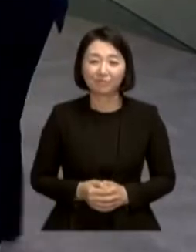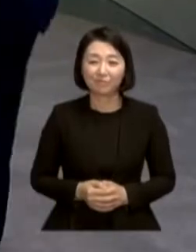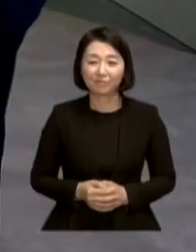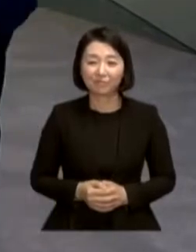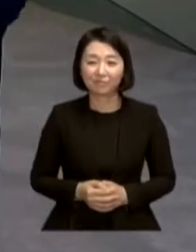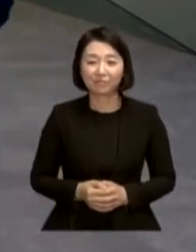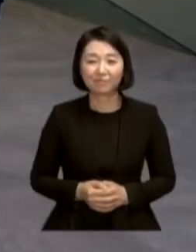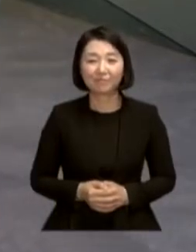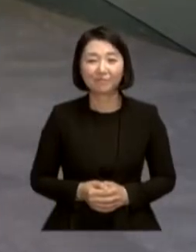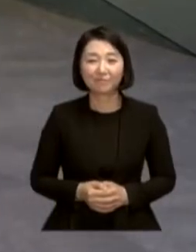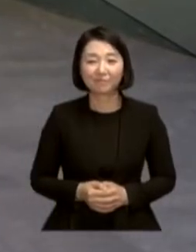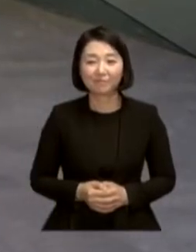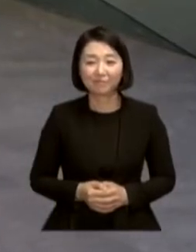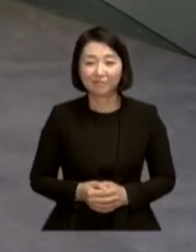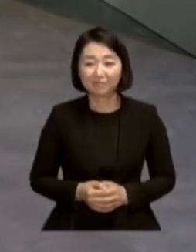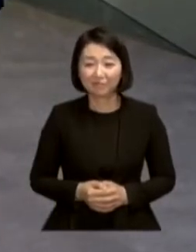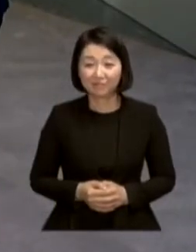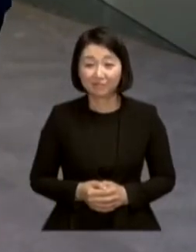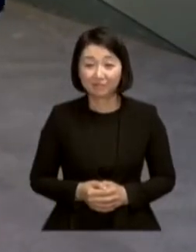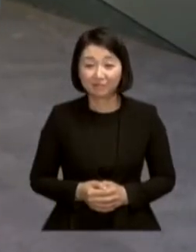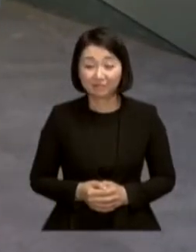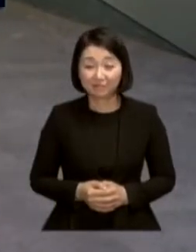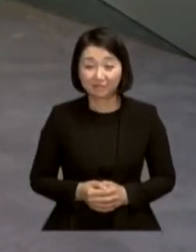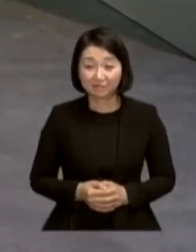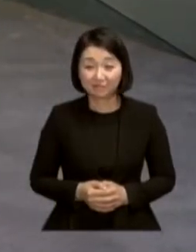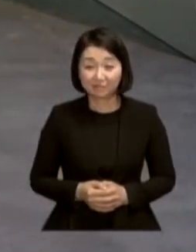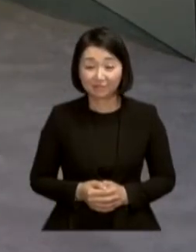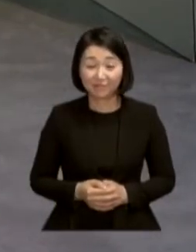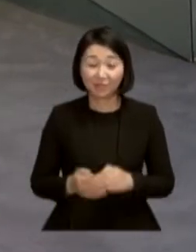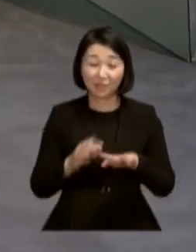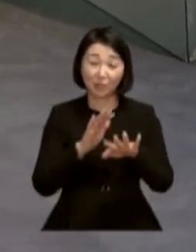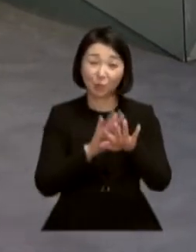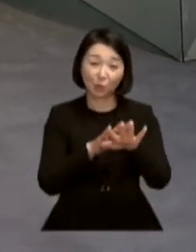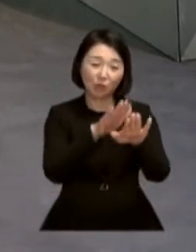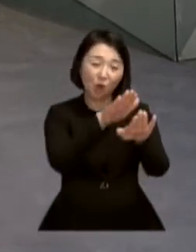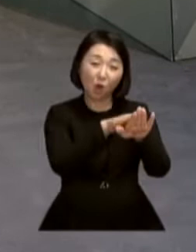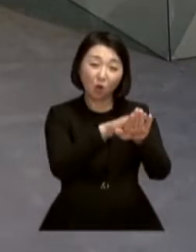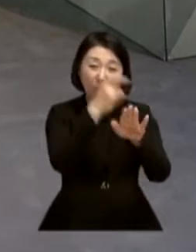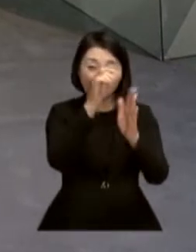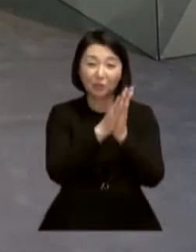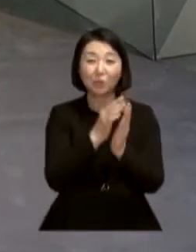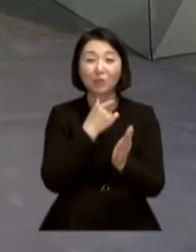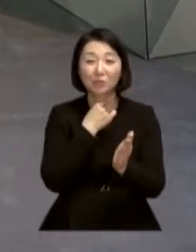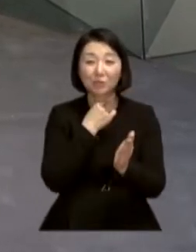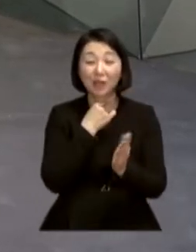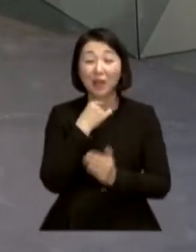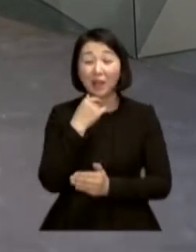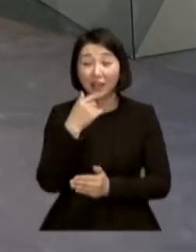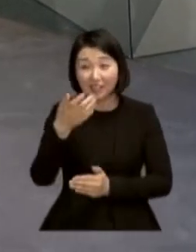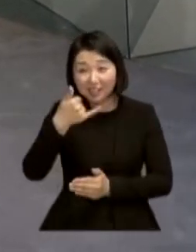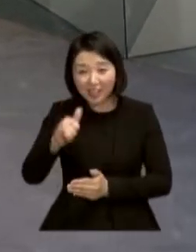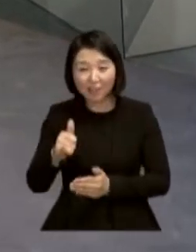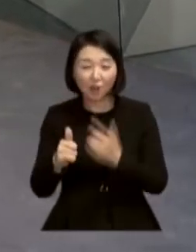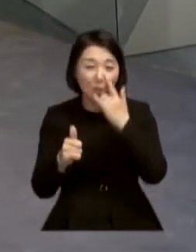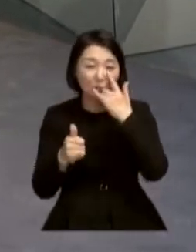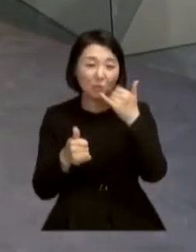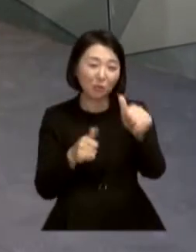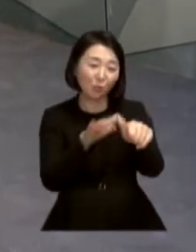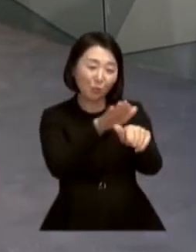한 분 한 분 우리 손을 얹고 좀 기도했으면 좋겠어요. 어머니 아버지한테 손 얹었으면 좋겠어요. 우리 축복하면서 같이 기도할게요. 네.